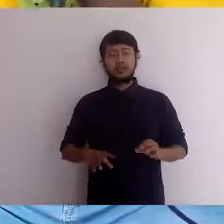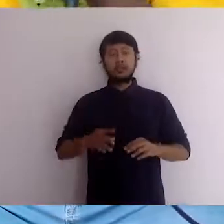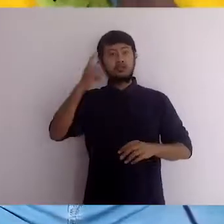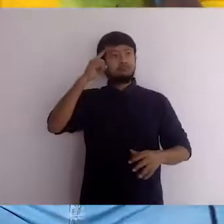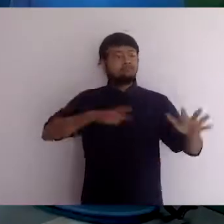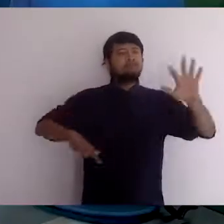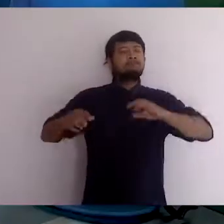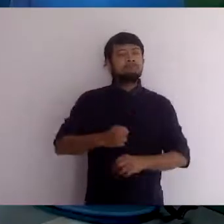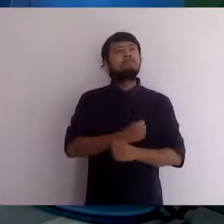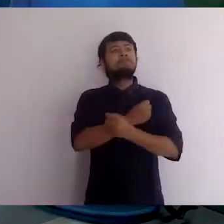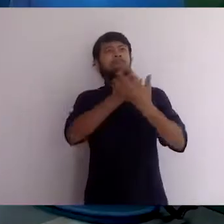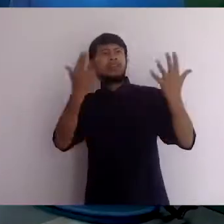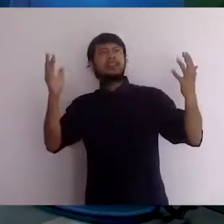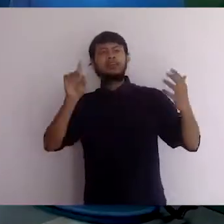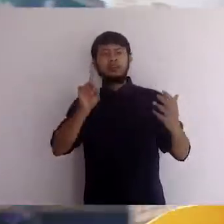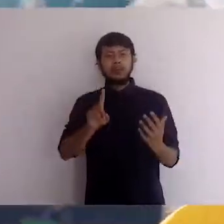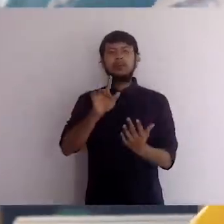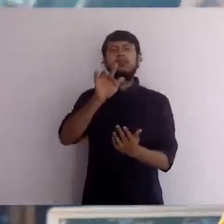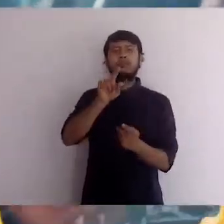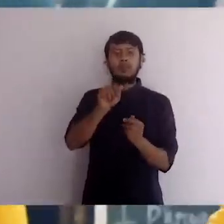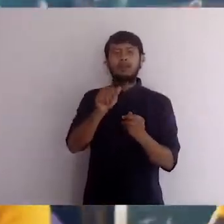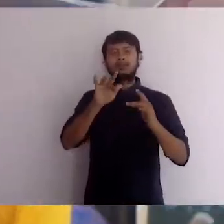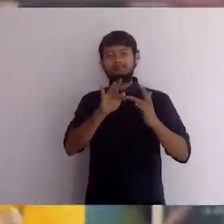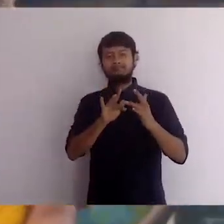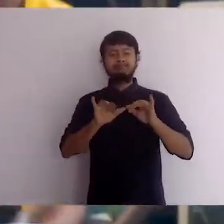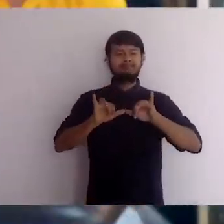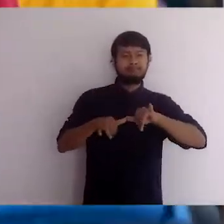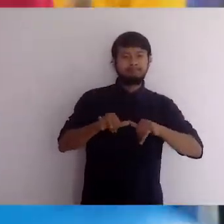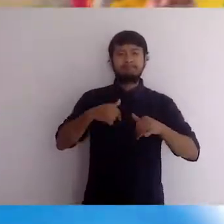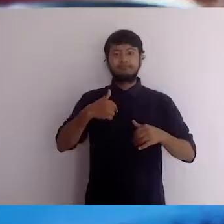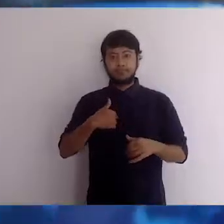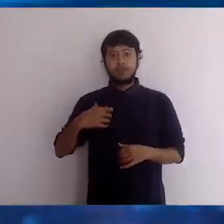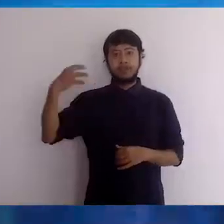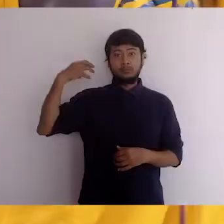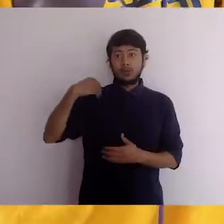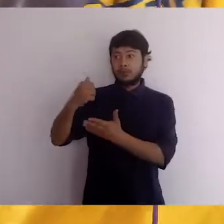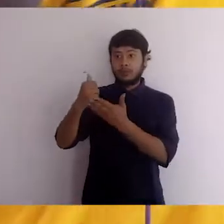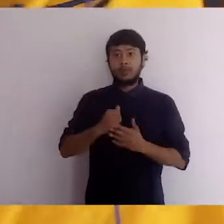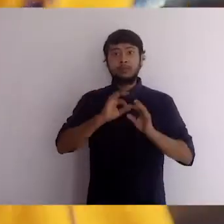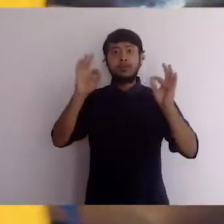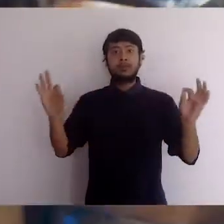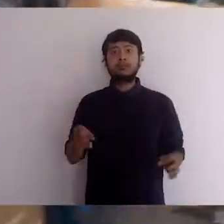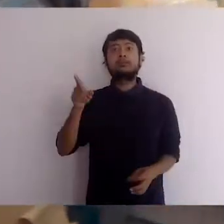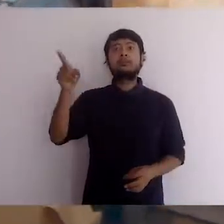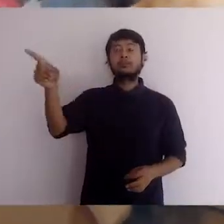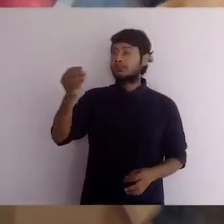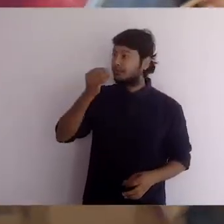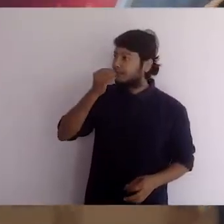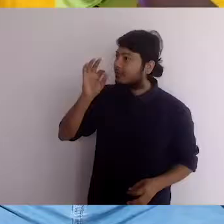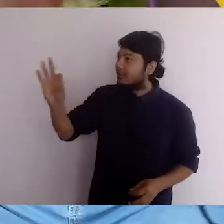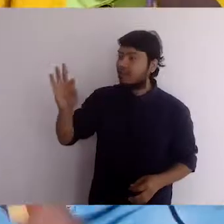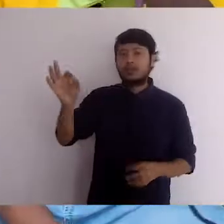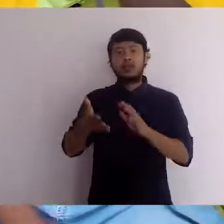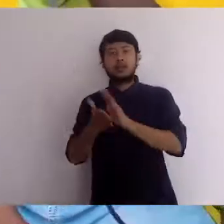आजमाना चाहा, लेकिन एम क्लास हूँ मैं, कमाया और गवाया। मुश्किल में था तभी कोई नहीं आया, सिर्फ दूर से पूछता है क्या भाई खाना